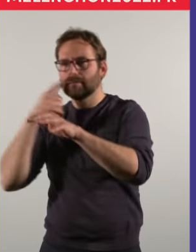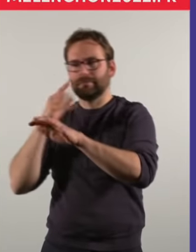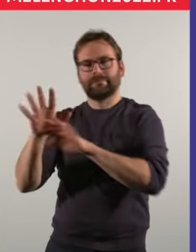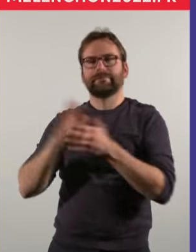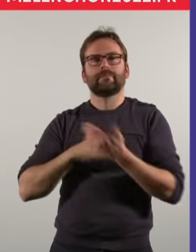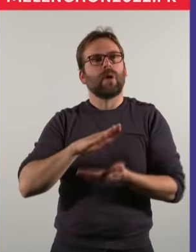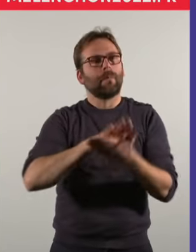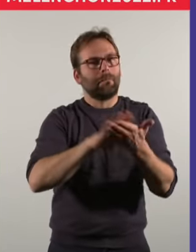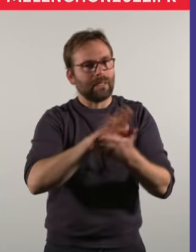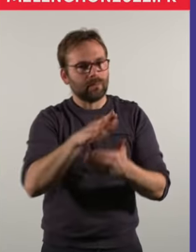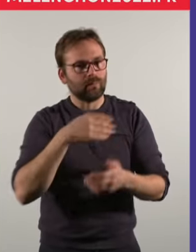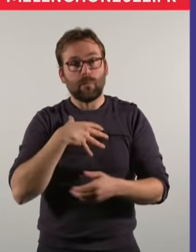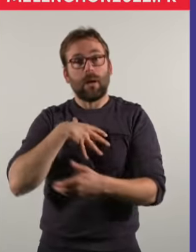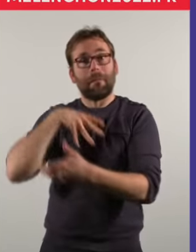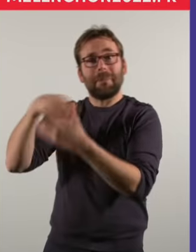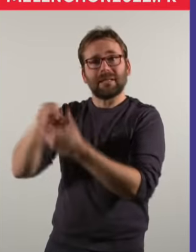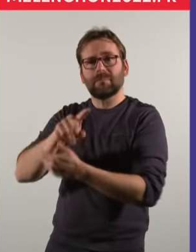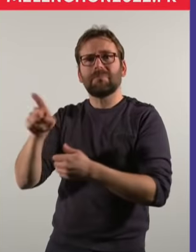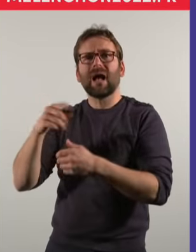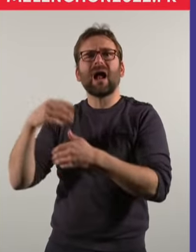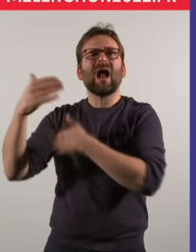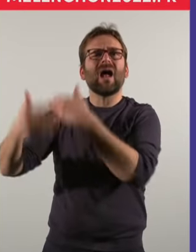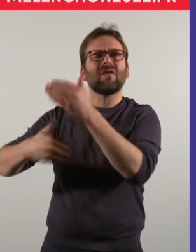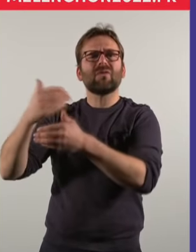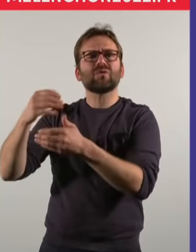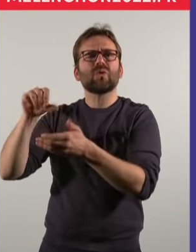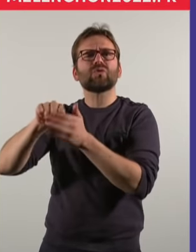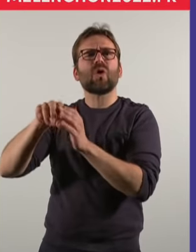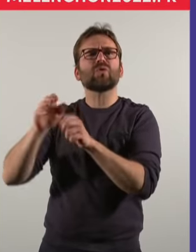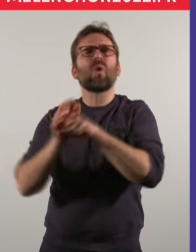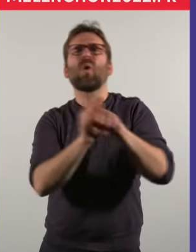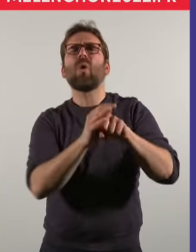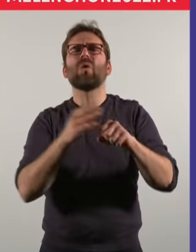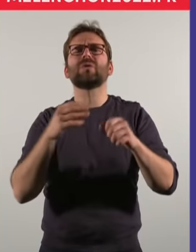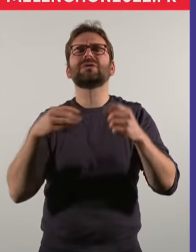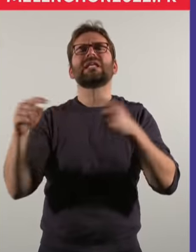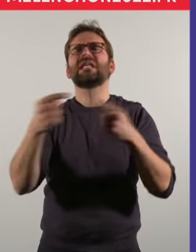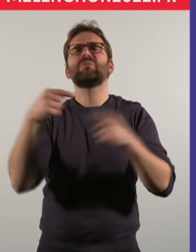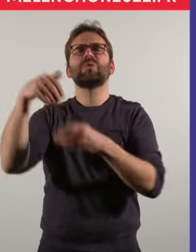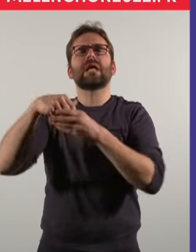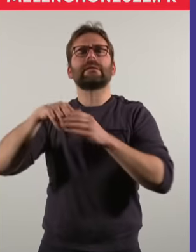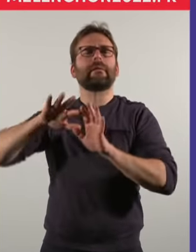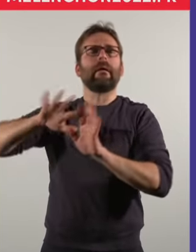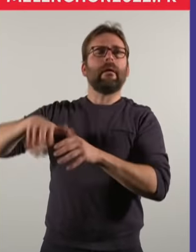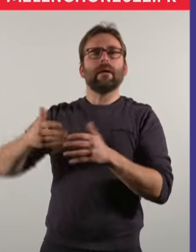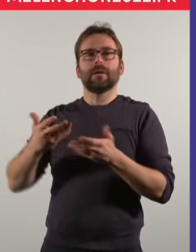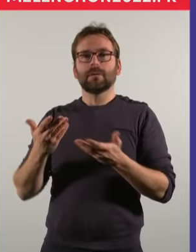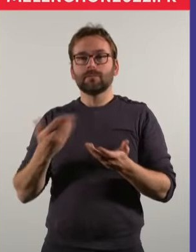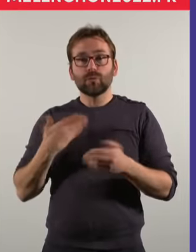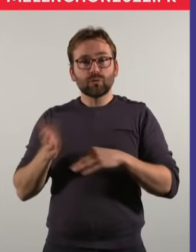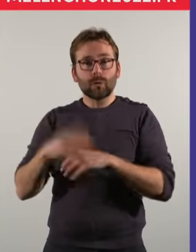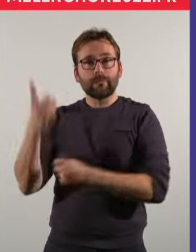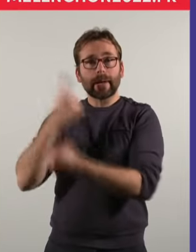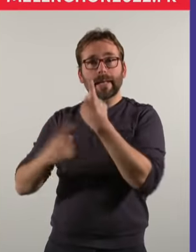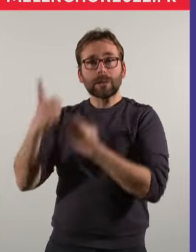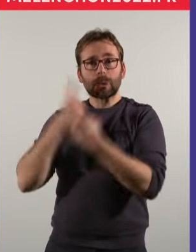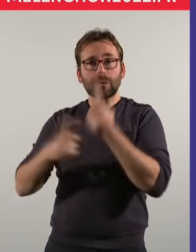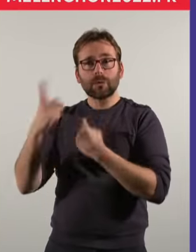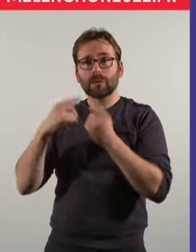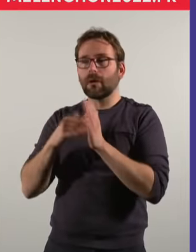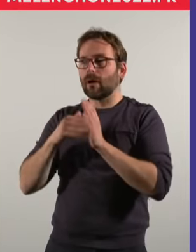et soir que je ne suis pas concerné par les aventures du centre-gauche et leurs disputes internes, on continue à me poser des